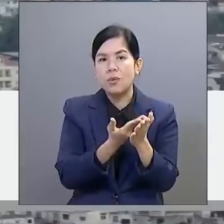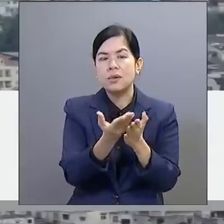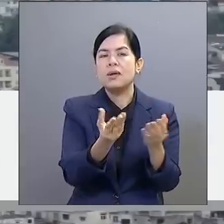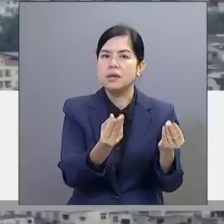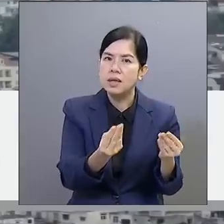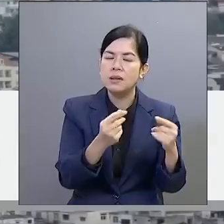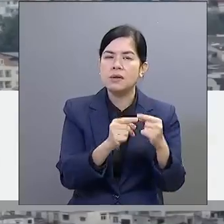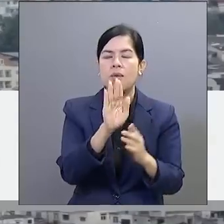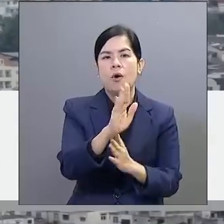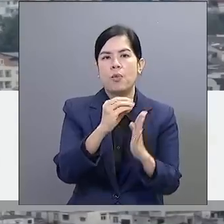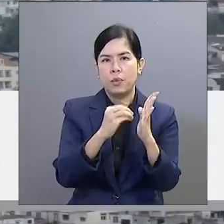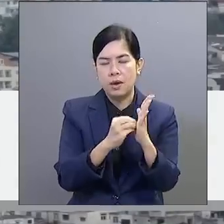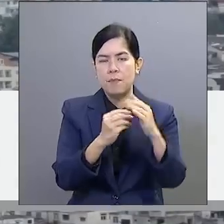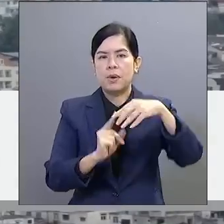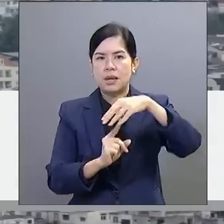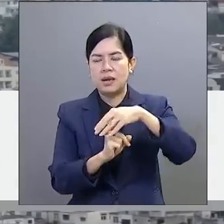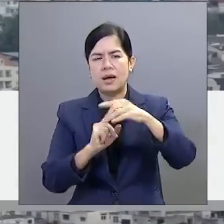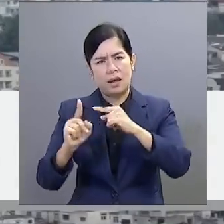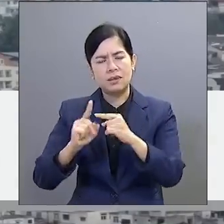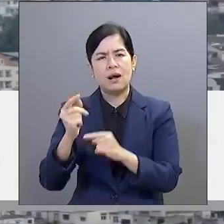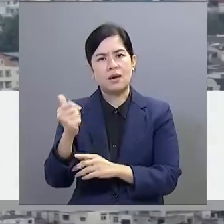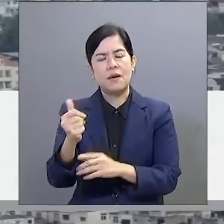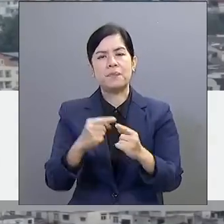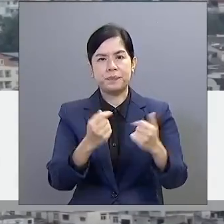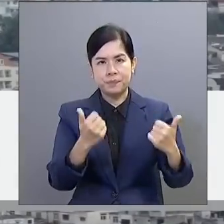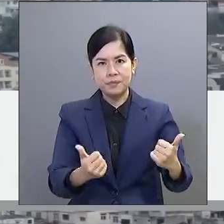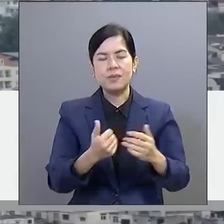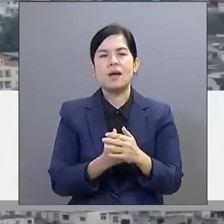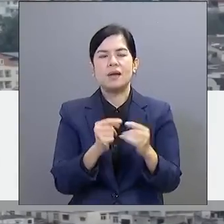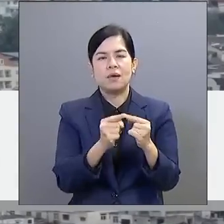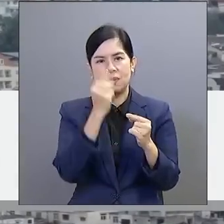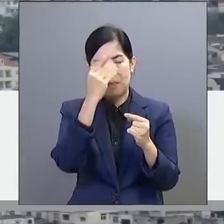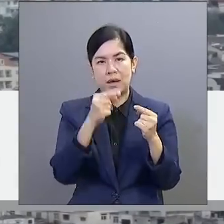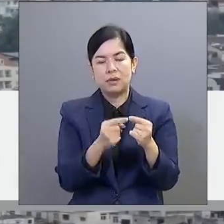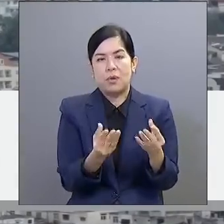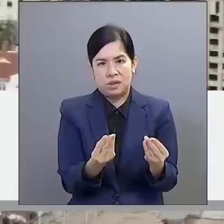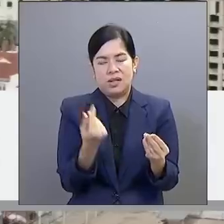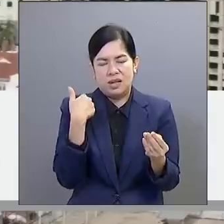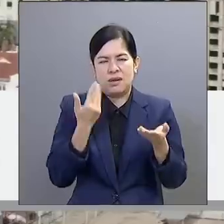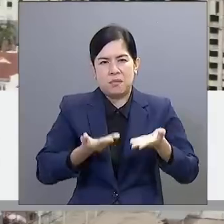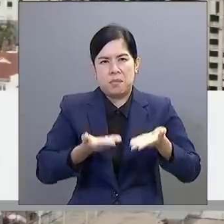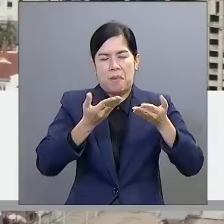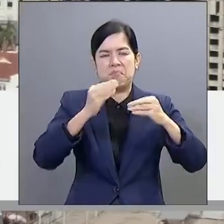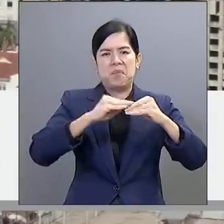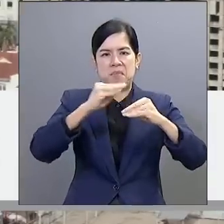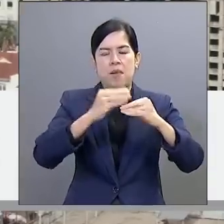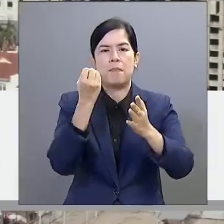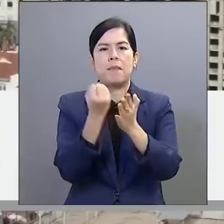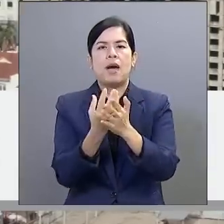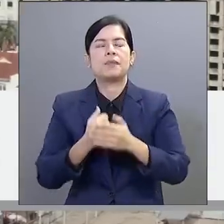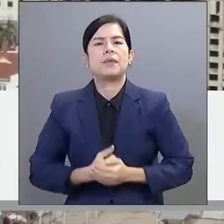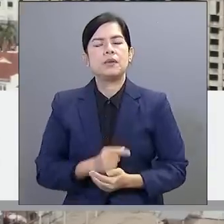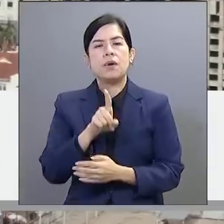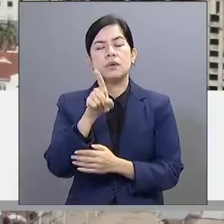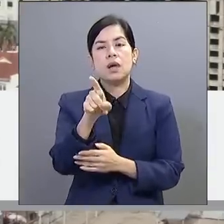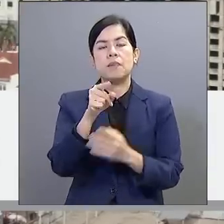นการท่องเที่ยวน่าจะทำให้ราคาอสังหาริมทรัพย์ยิ่งดีดไปไกลกว่ากลไกตลาดปกติทำให้มีคำถามว่านอ